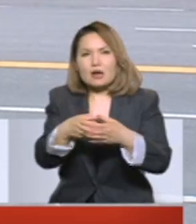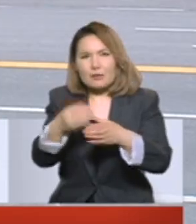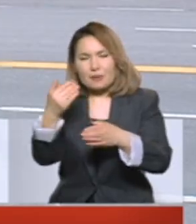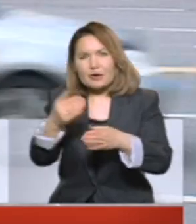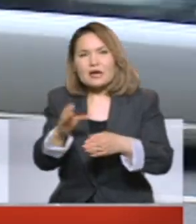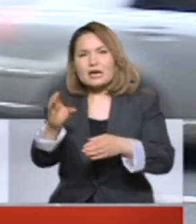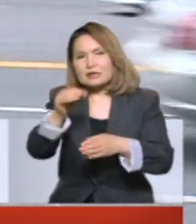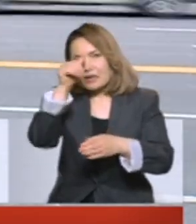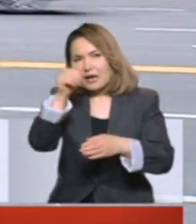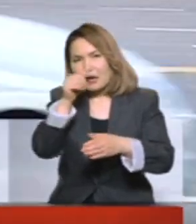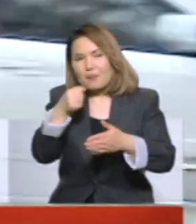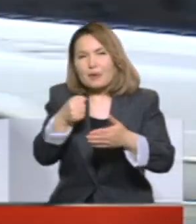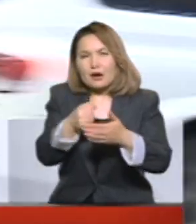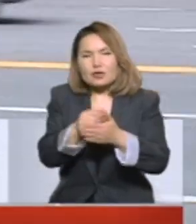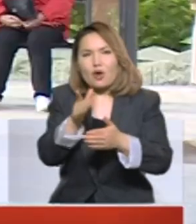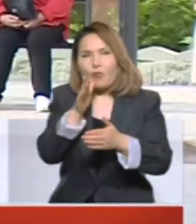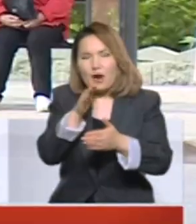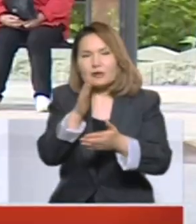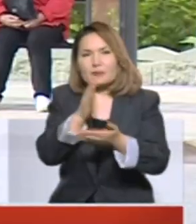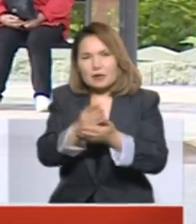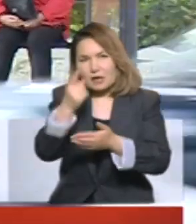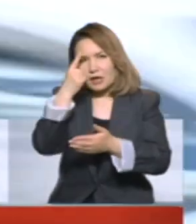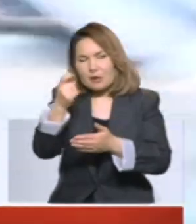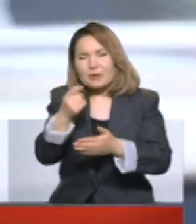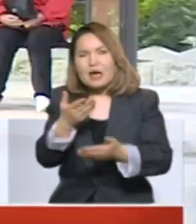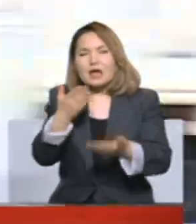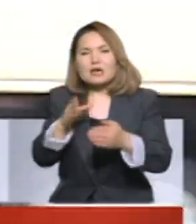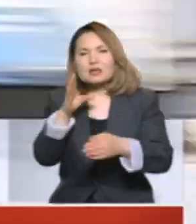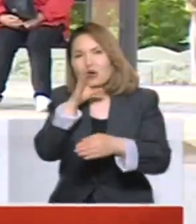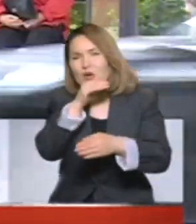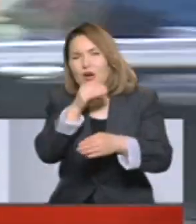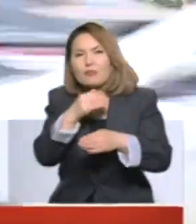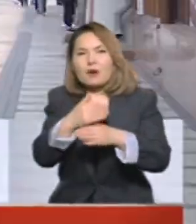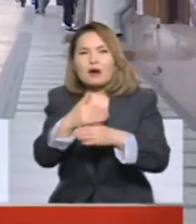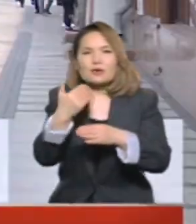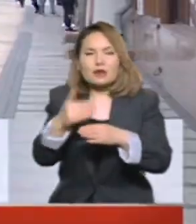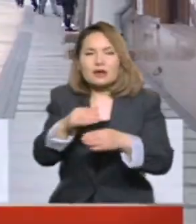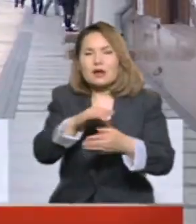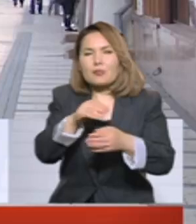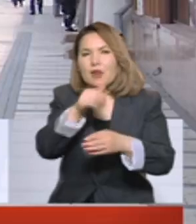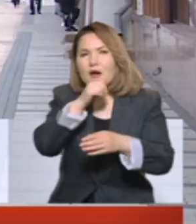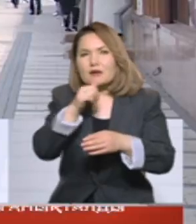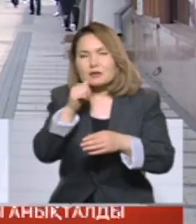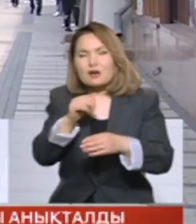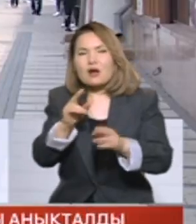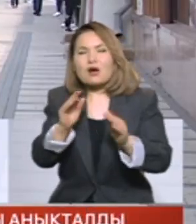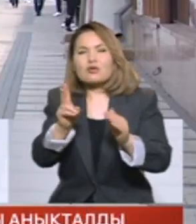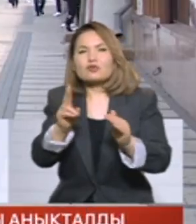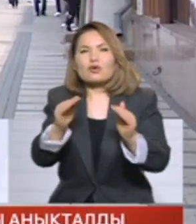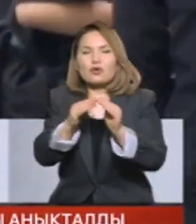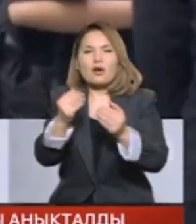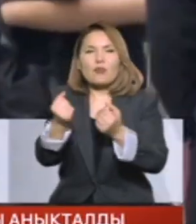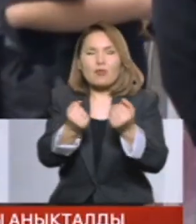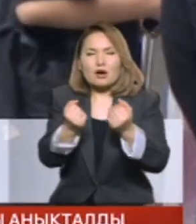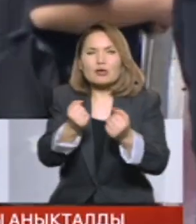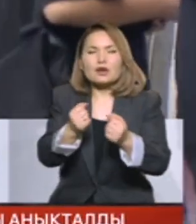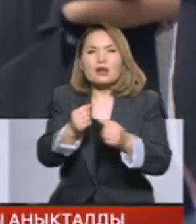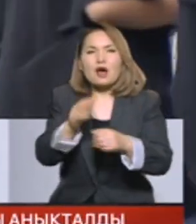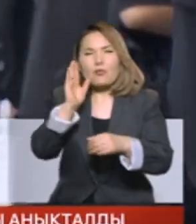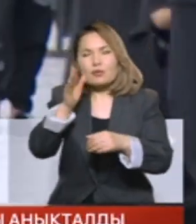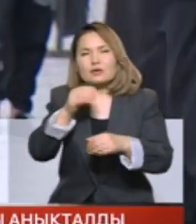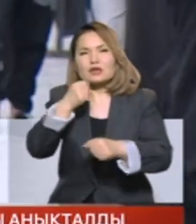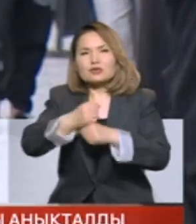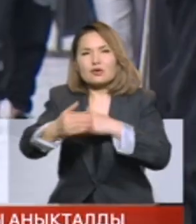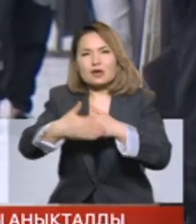оларға 42-ке дейін уақыт барын ескертті. Үлгермей немесе мүлігін жасырғандарға алдымен ескерту, кейін айыппұл қарастырылған. Ал келер